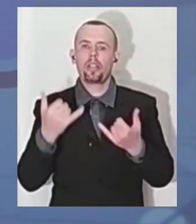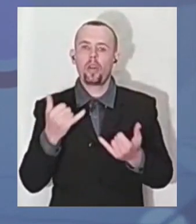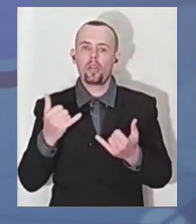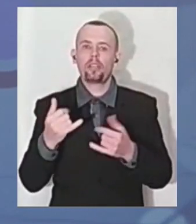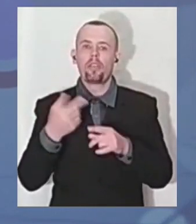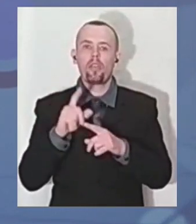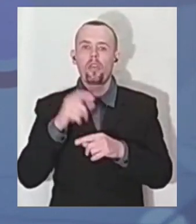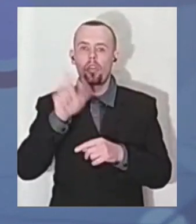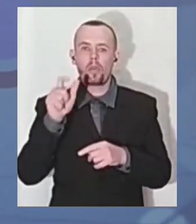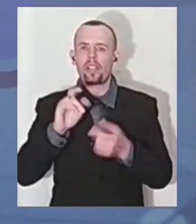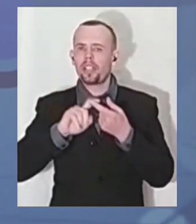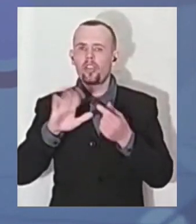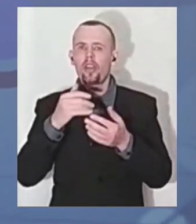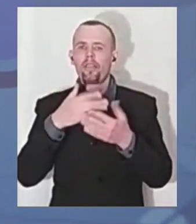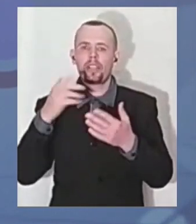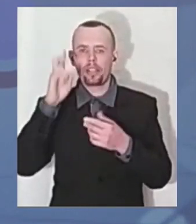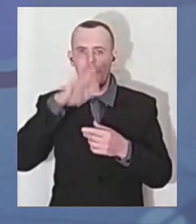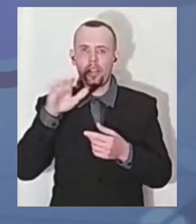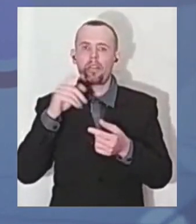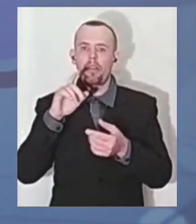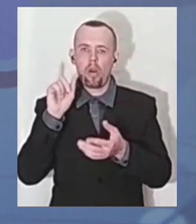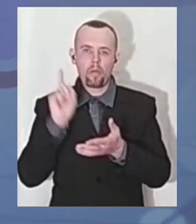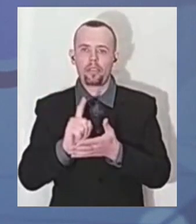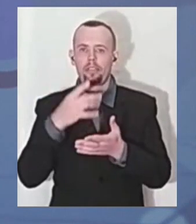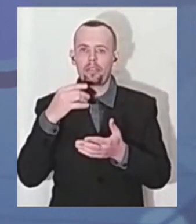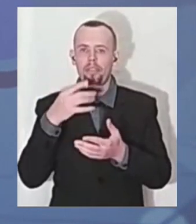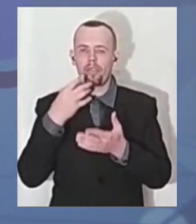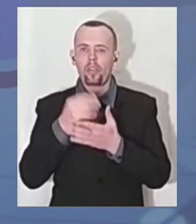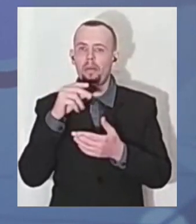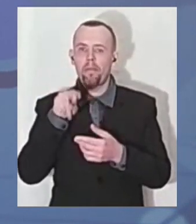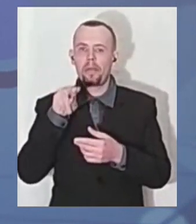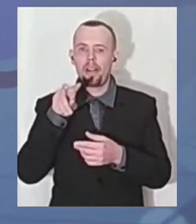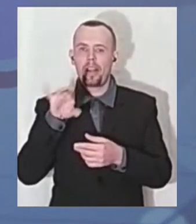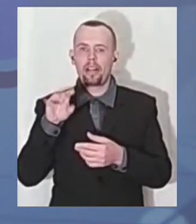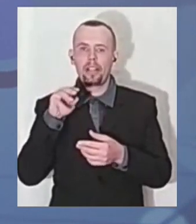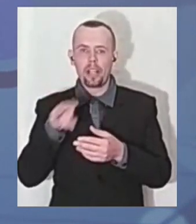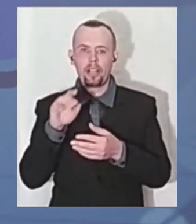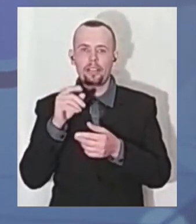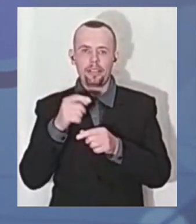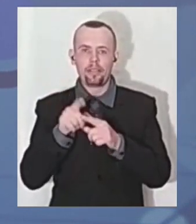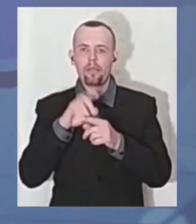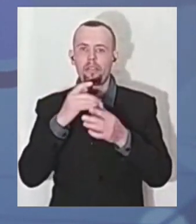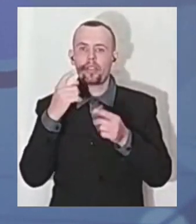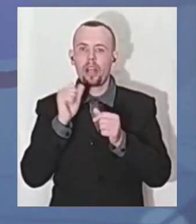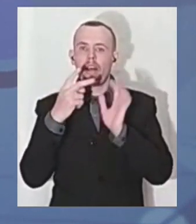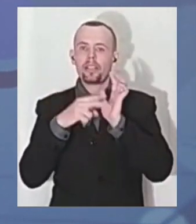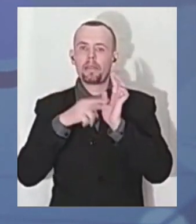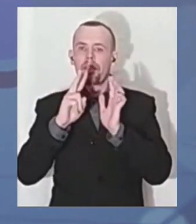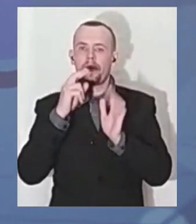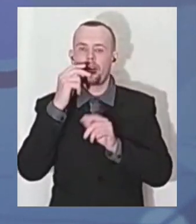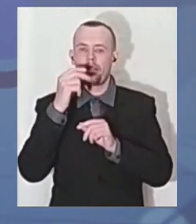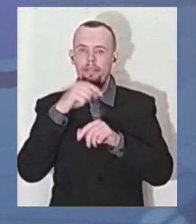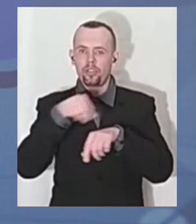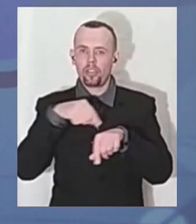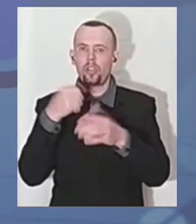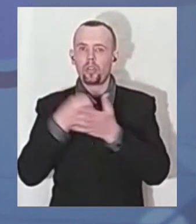незалежно від країни прибуття, необхідно мати ПЛР-тест, зроблений не раніше, ніж за 72 години до прильоту. У разі